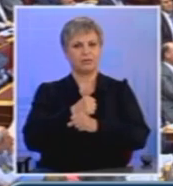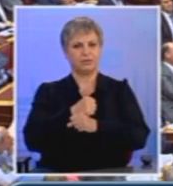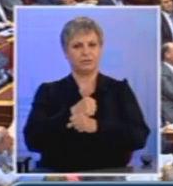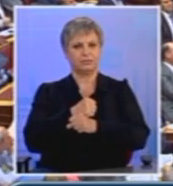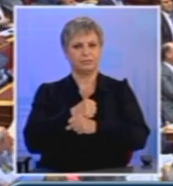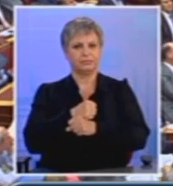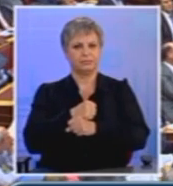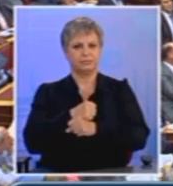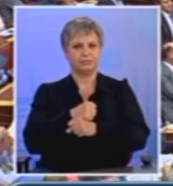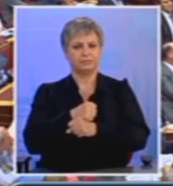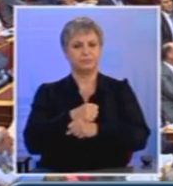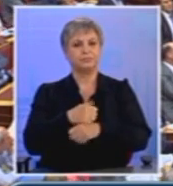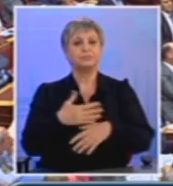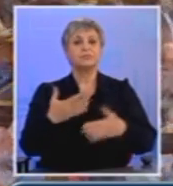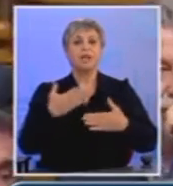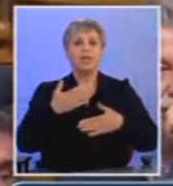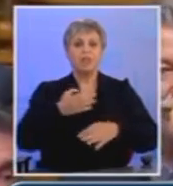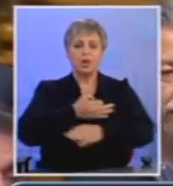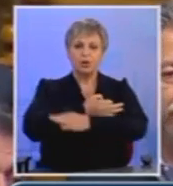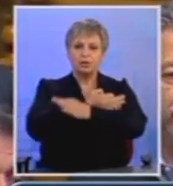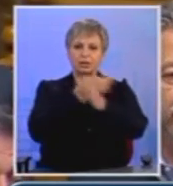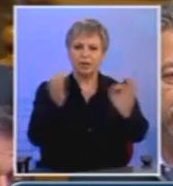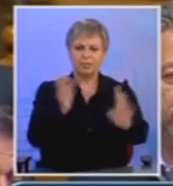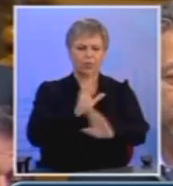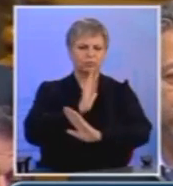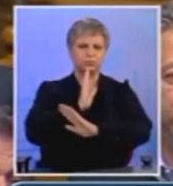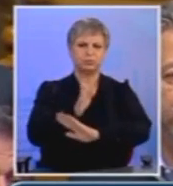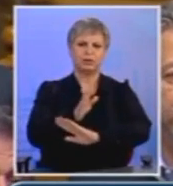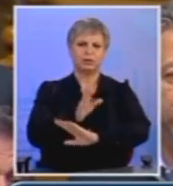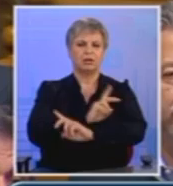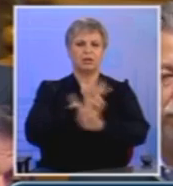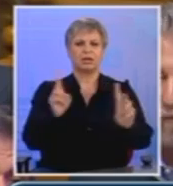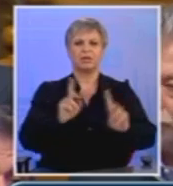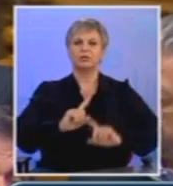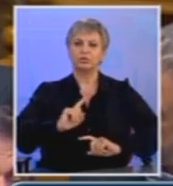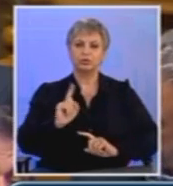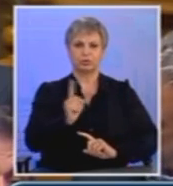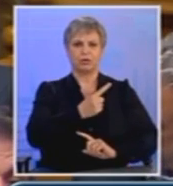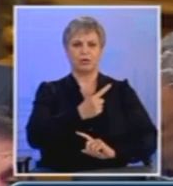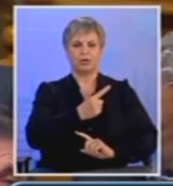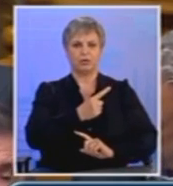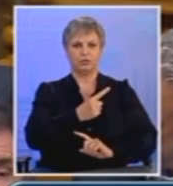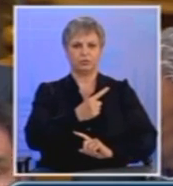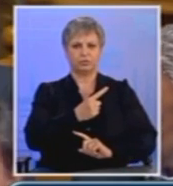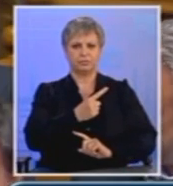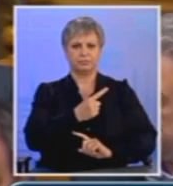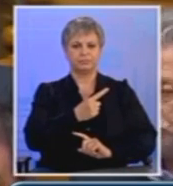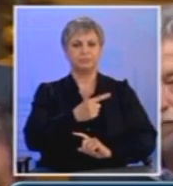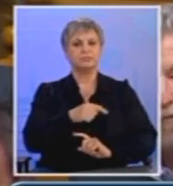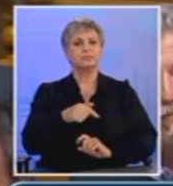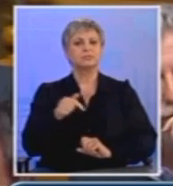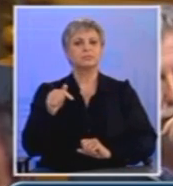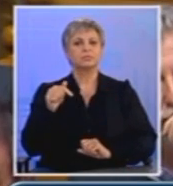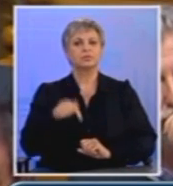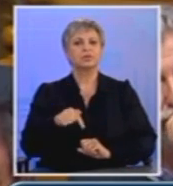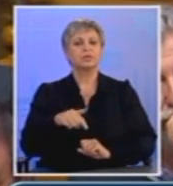συνάδελφοι θέλω να διαβεβαιώσω όλους και όλες όσους και όσες σήμερα